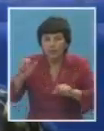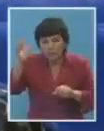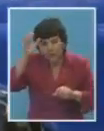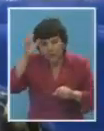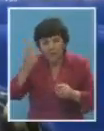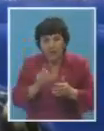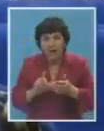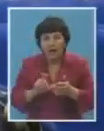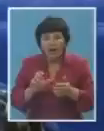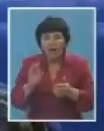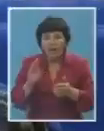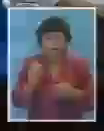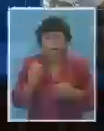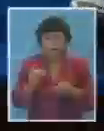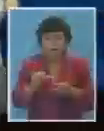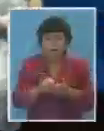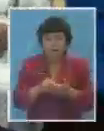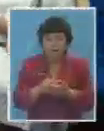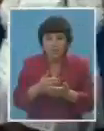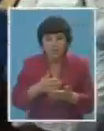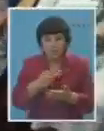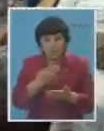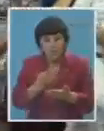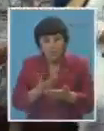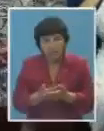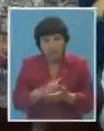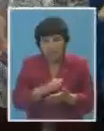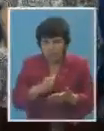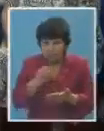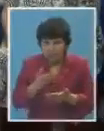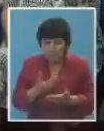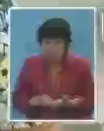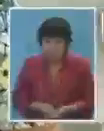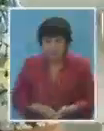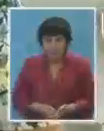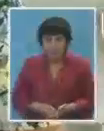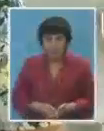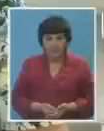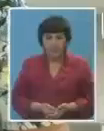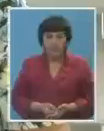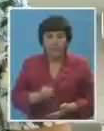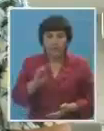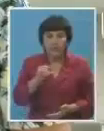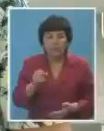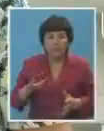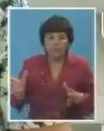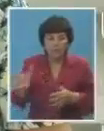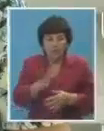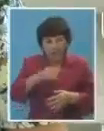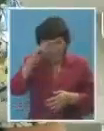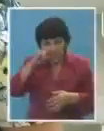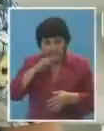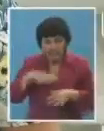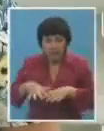ақын Жанат Әскербекқызы Сағатты ерекше туған тұлға деп өз бағасын берді. Деген тайпақ көлемінде емес, бүкіл Қазақстан